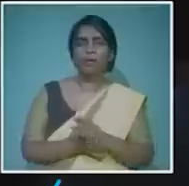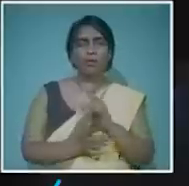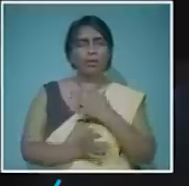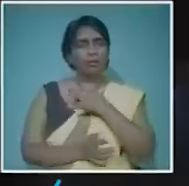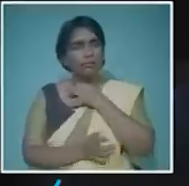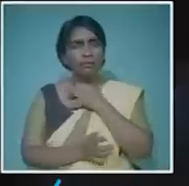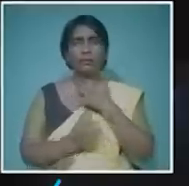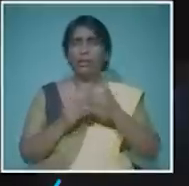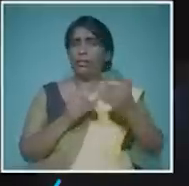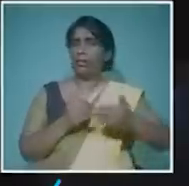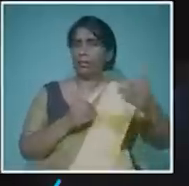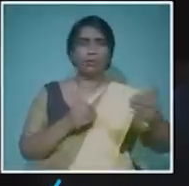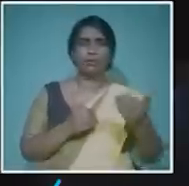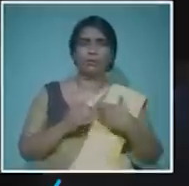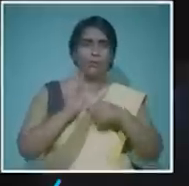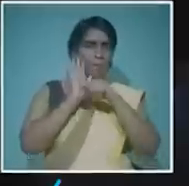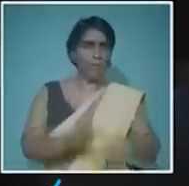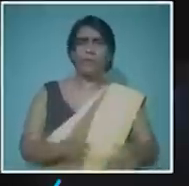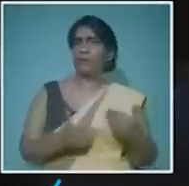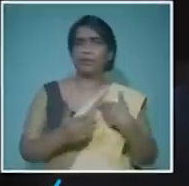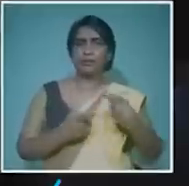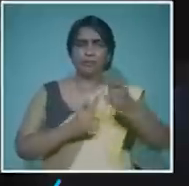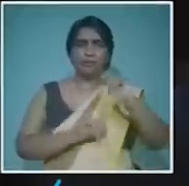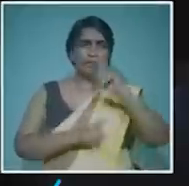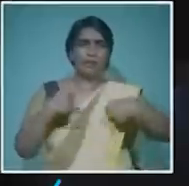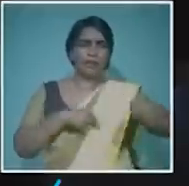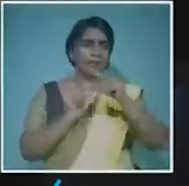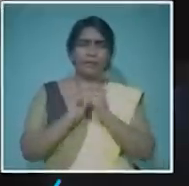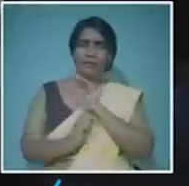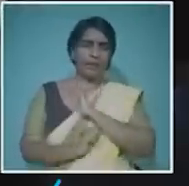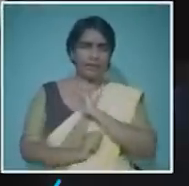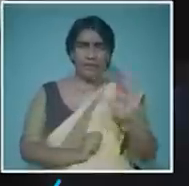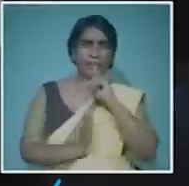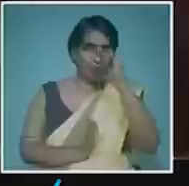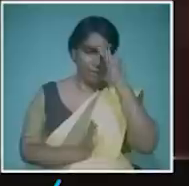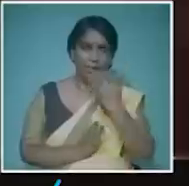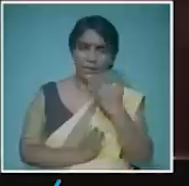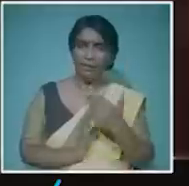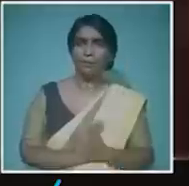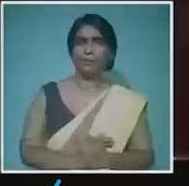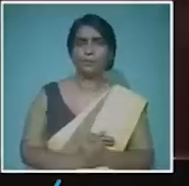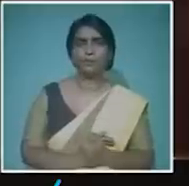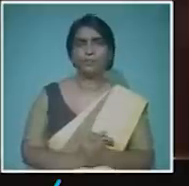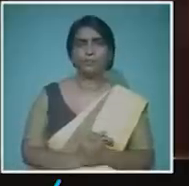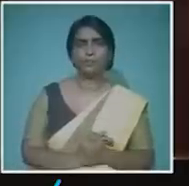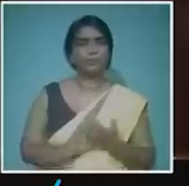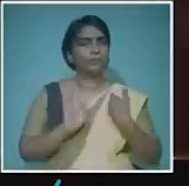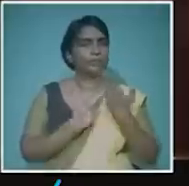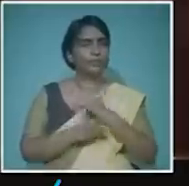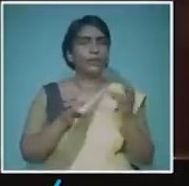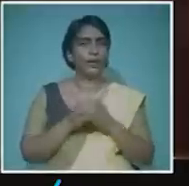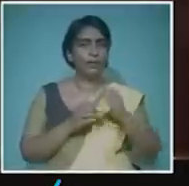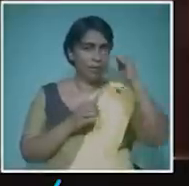හාස්‍යයට තව දුරටත් අවමානයට මේ සභාව ලක් වෙන්න කටයුතු කරන්න එපා කරු කතානායකතුමනි. ගරු මන්ත්‍රීතුමා පහුගිය පක්ෂ